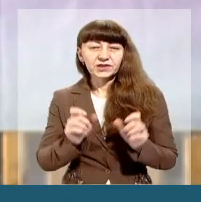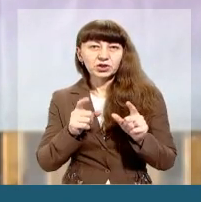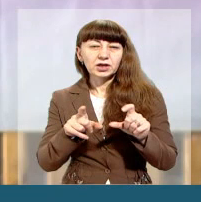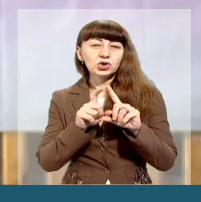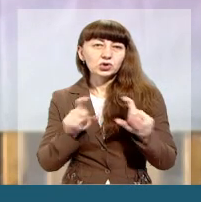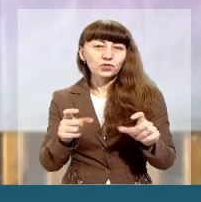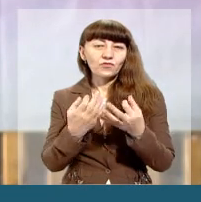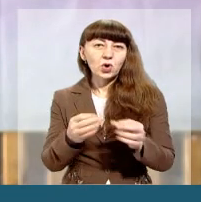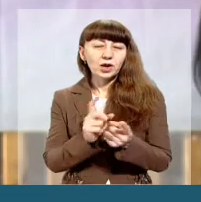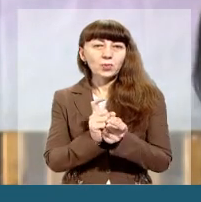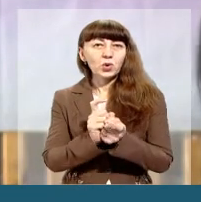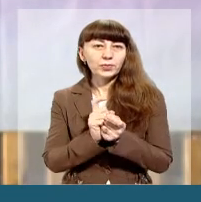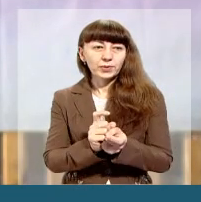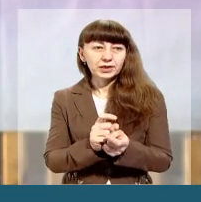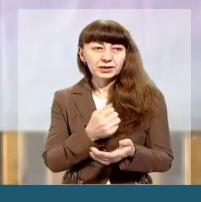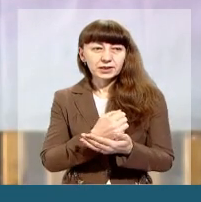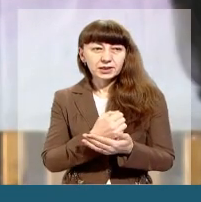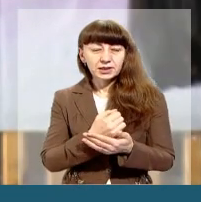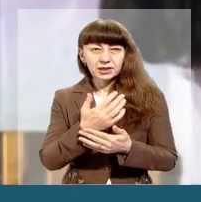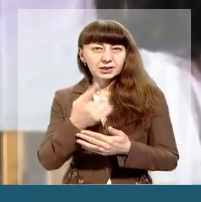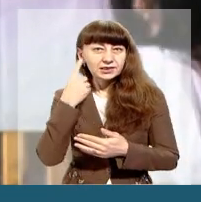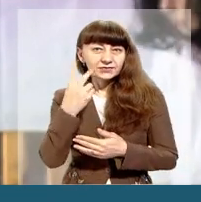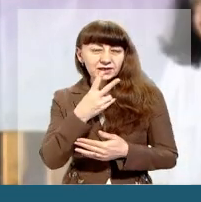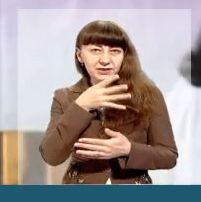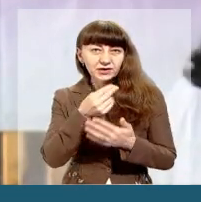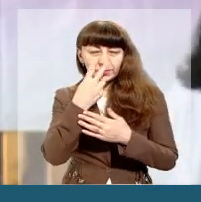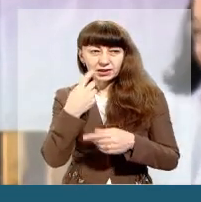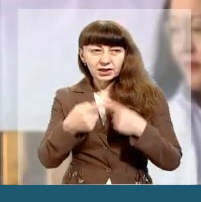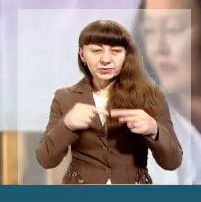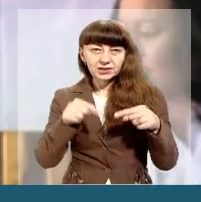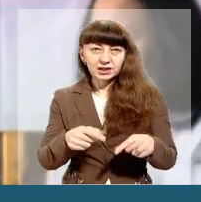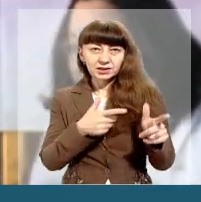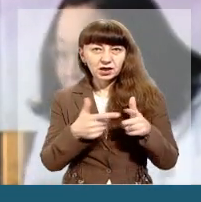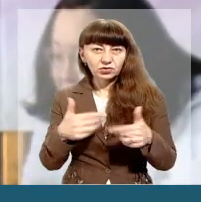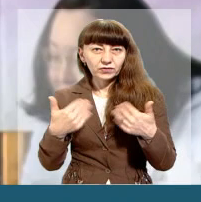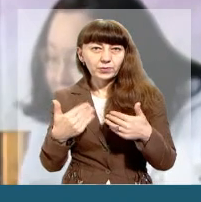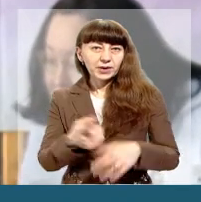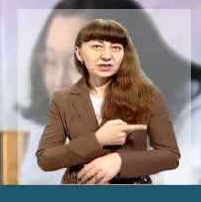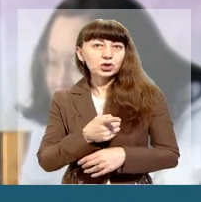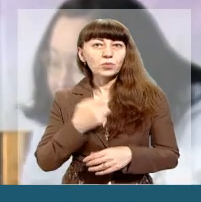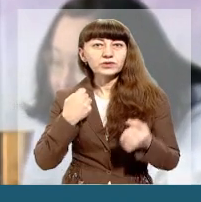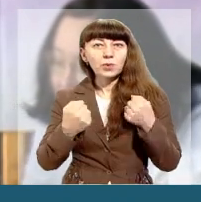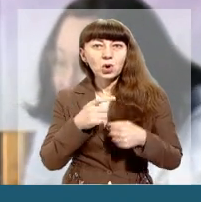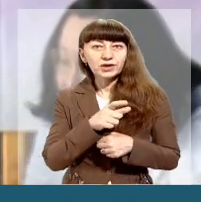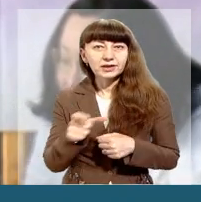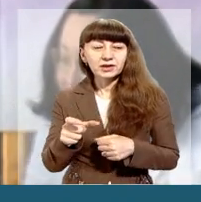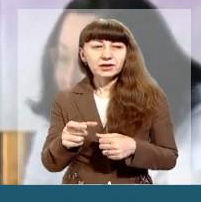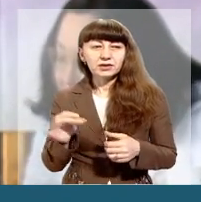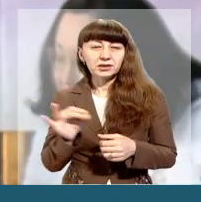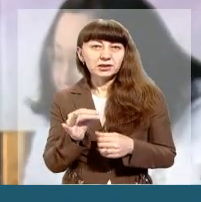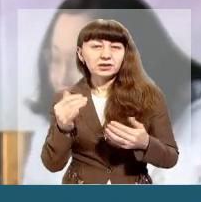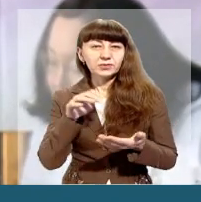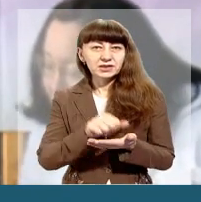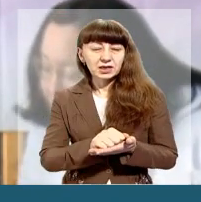Житикаринская школа вольной борьбы славится своими традициями. Здесь подготовлена плеяда мастеров спорта и сегодня ею